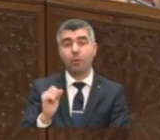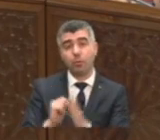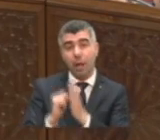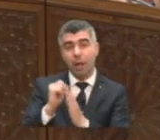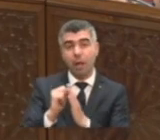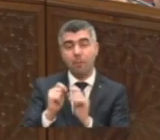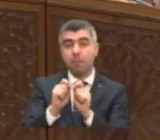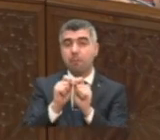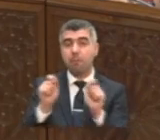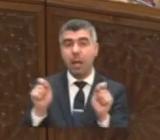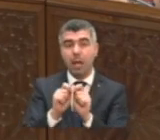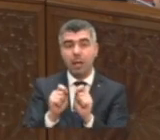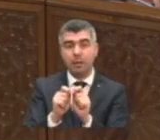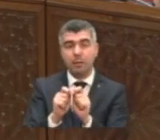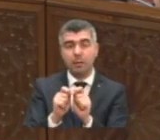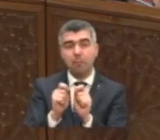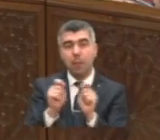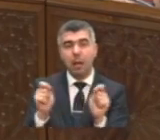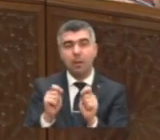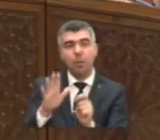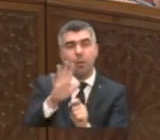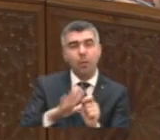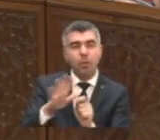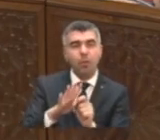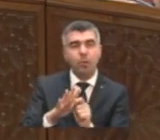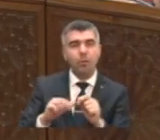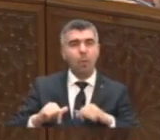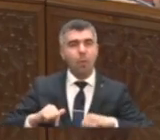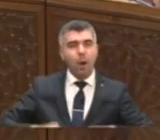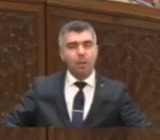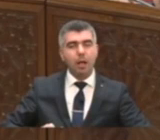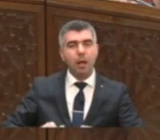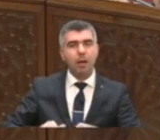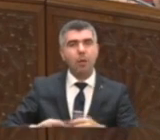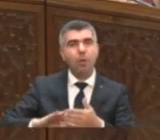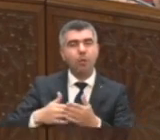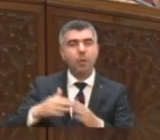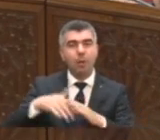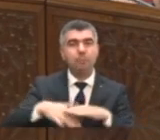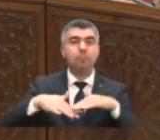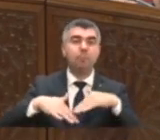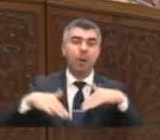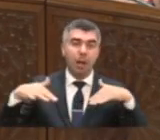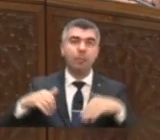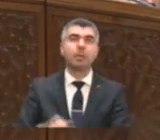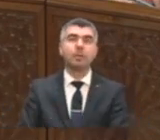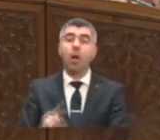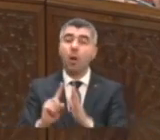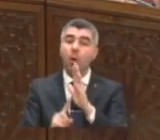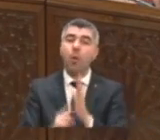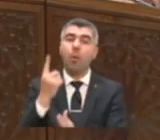نجاح مشترك مع جميع المؤسسات اللي ساعدونا بما فيهم البرلمان اللي كان لاول